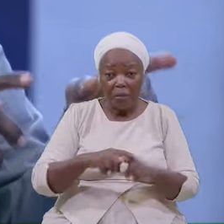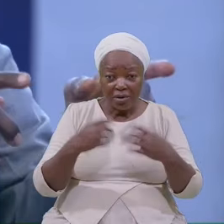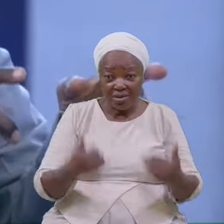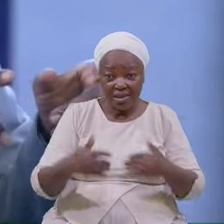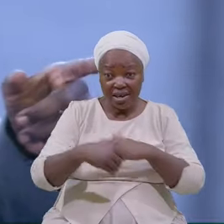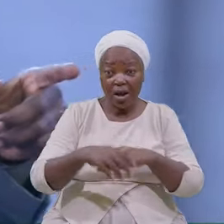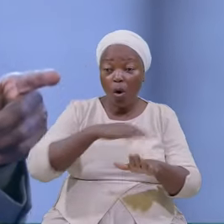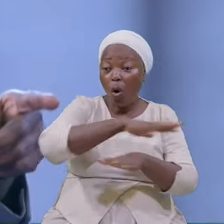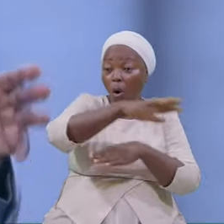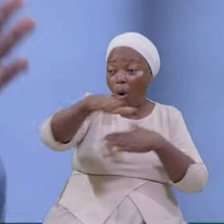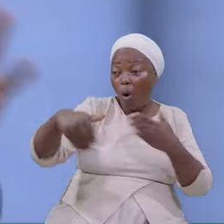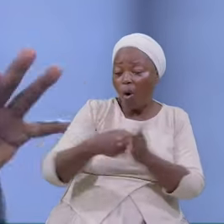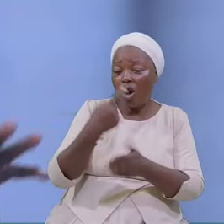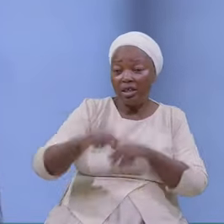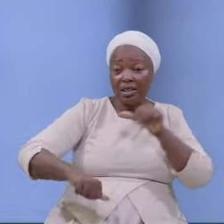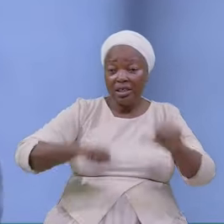Mais ce soir,